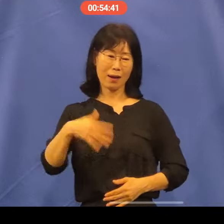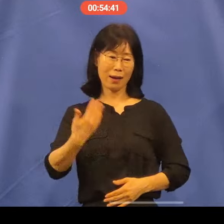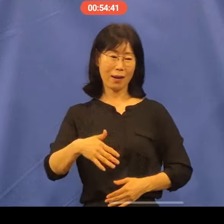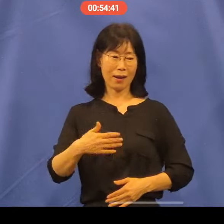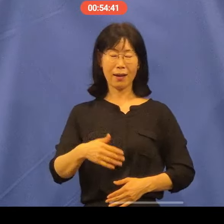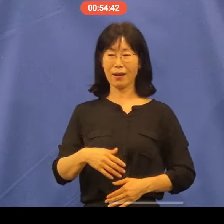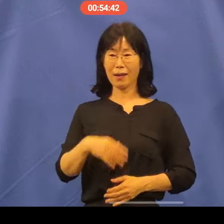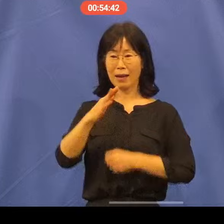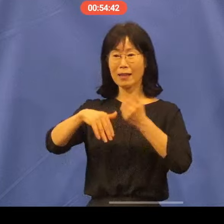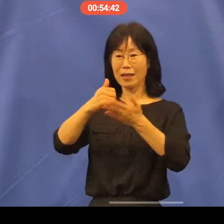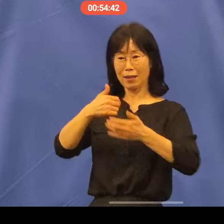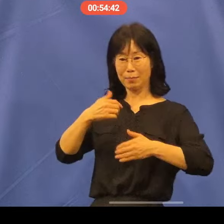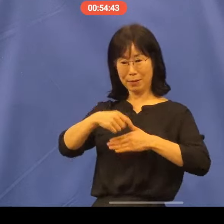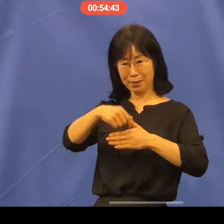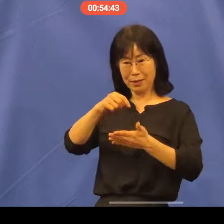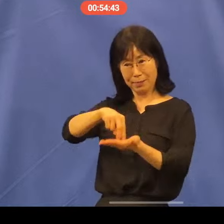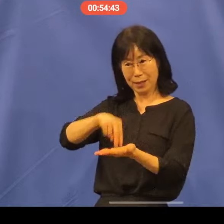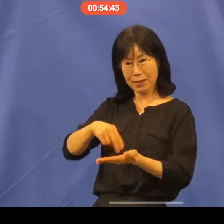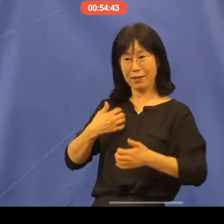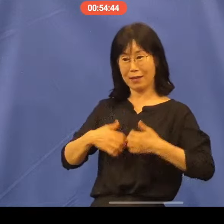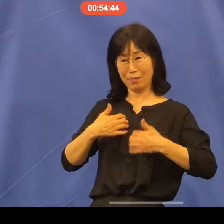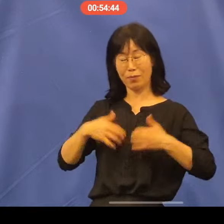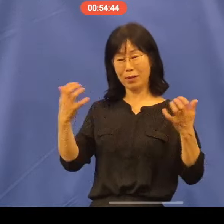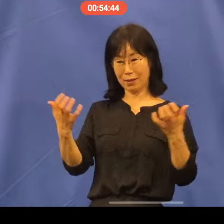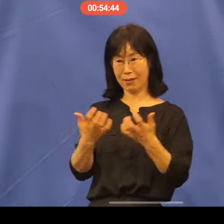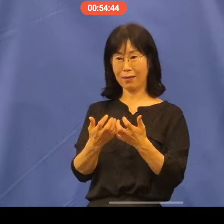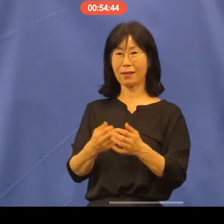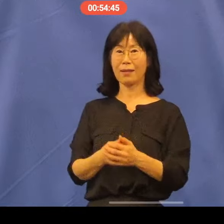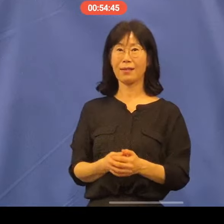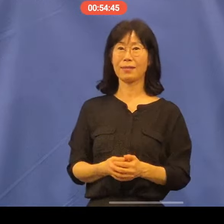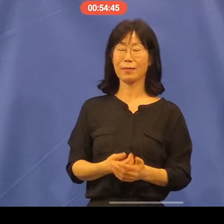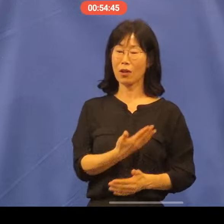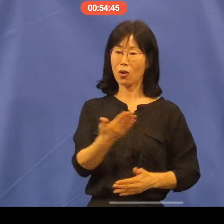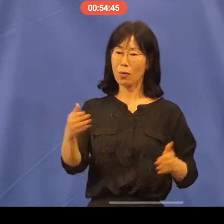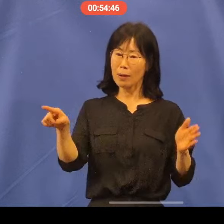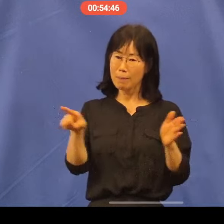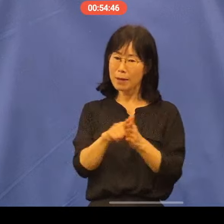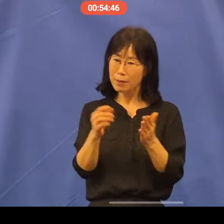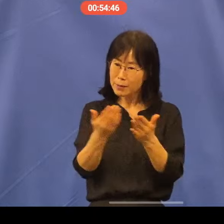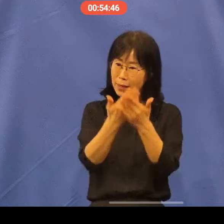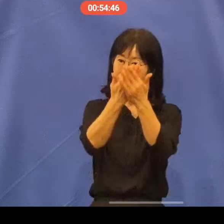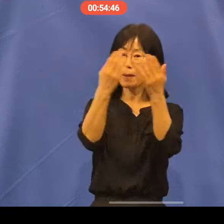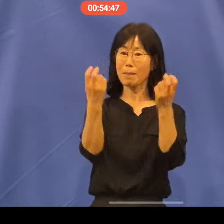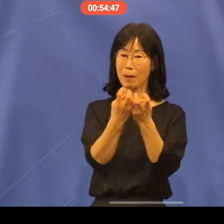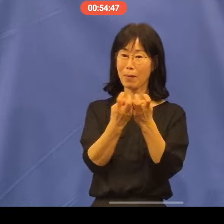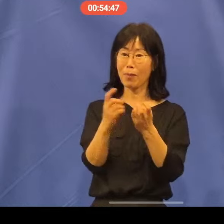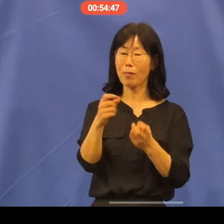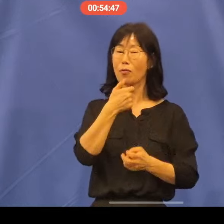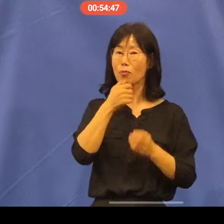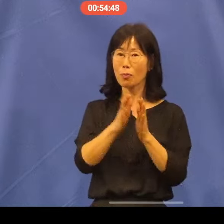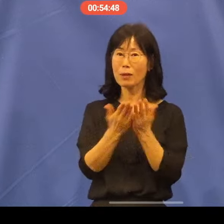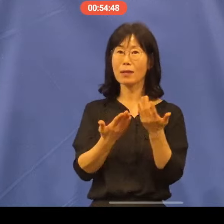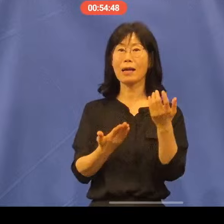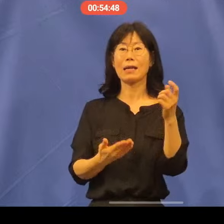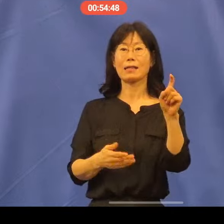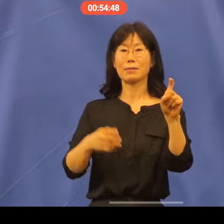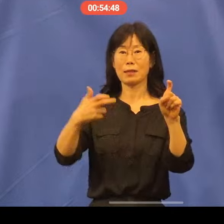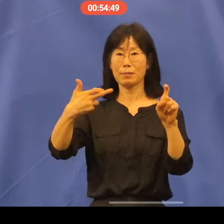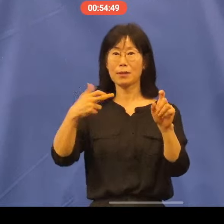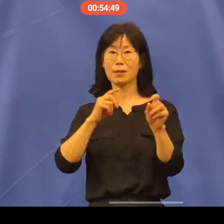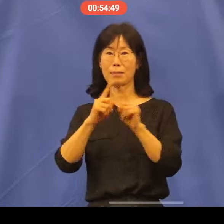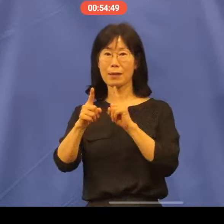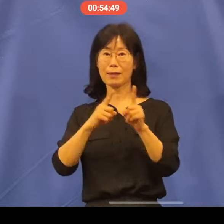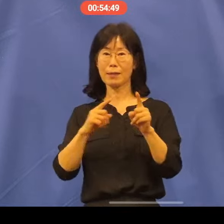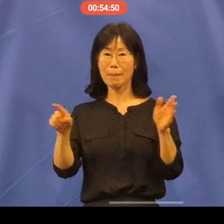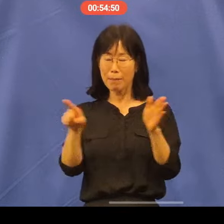성도 여러분, 믿음이 자라갈 수 있기를 축원합니다. 어떻게 하면 믿음이 자라요? 로마서 10장 10절, 그러므로 믿음은 들음에서 나면